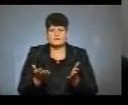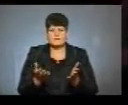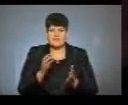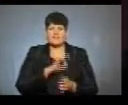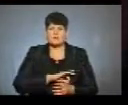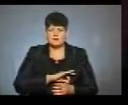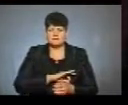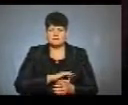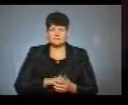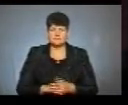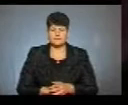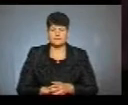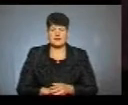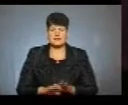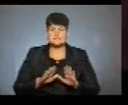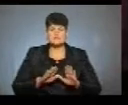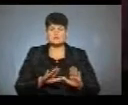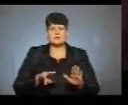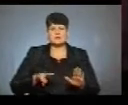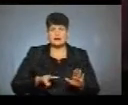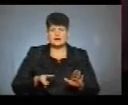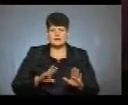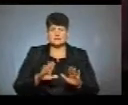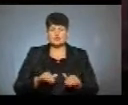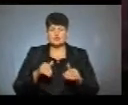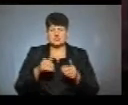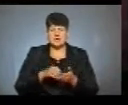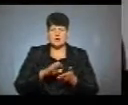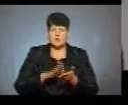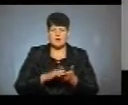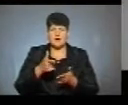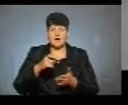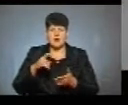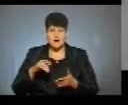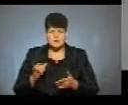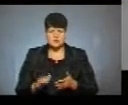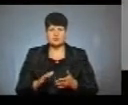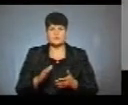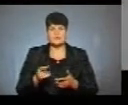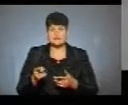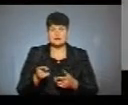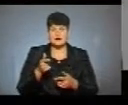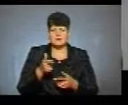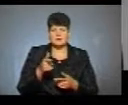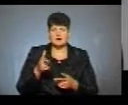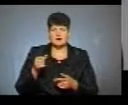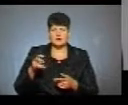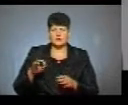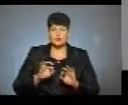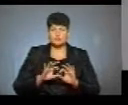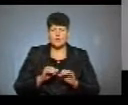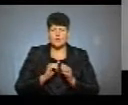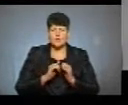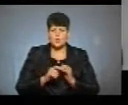вигода. Заступниця директора з постачання та обліку газу підприємства «Газпостач» Галина Голоюха розповідає,